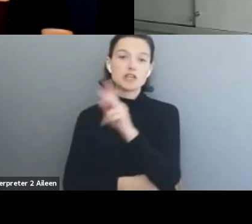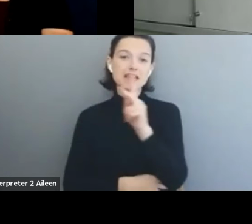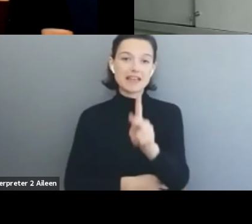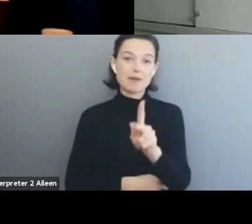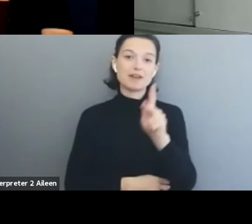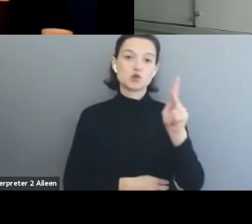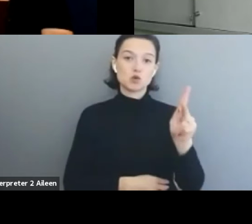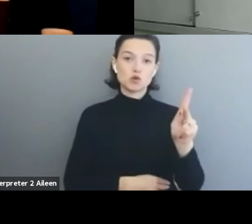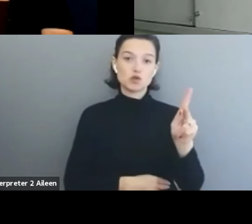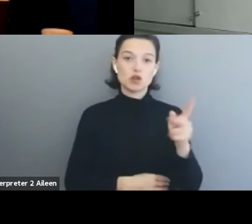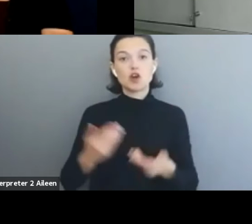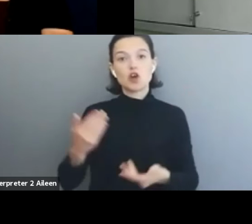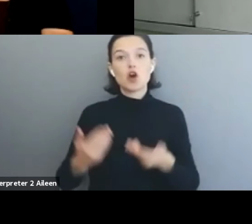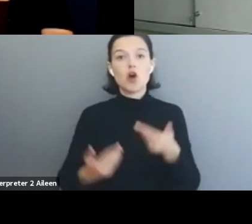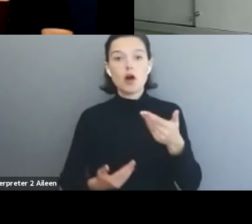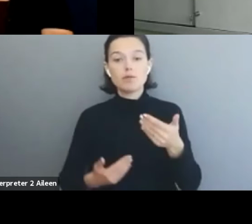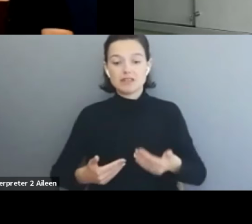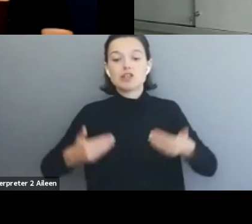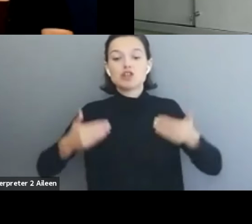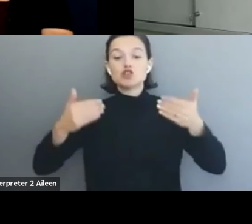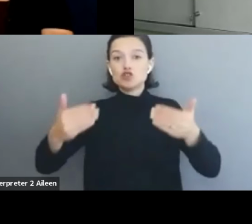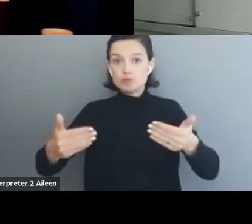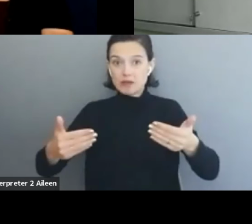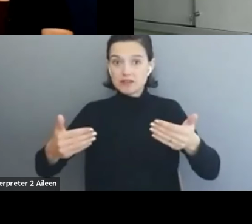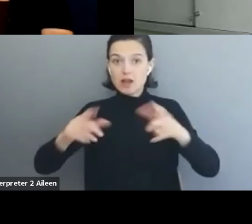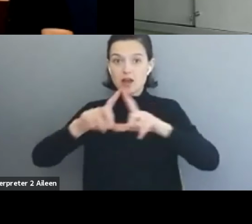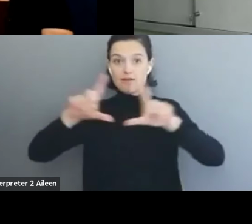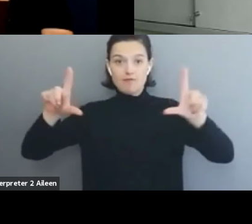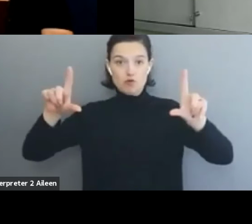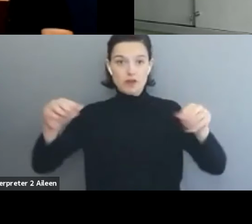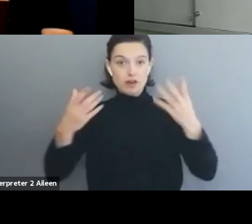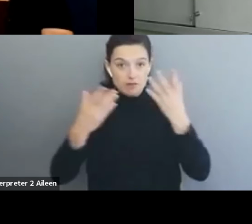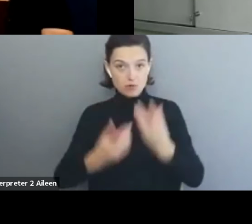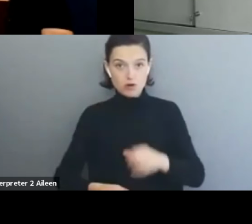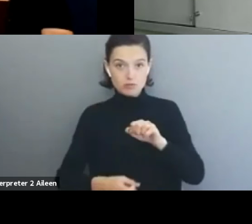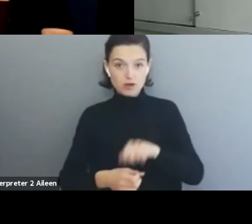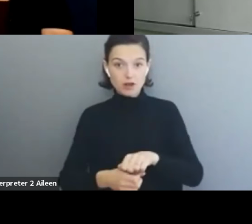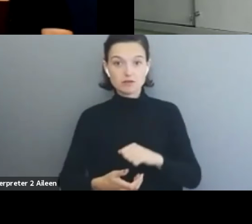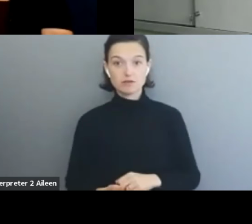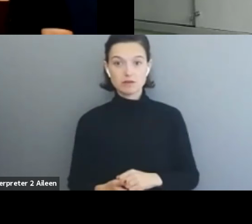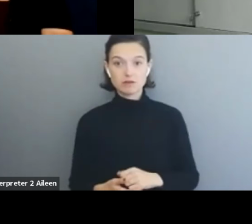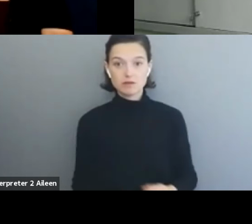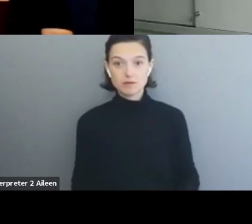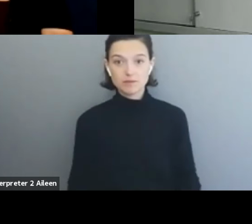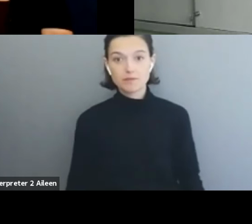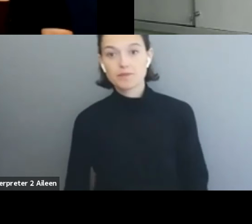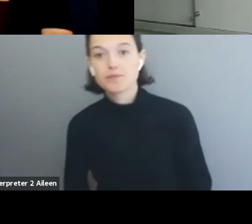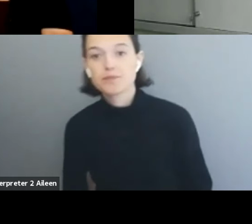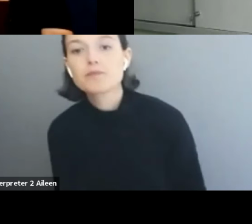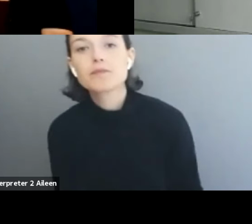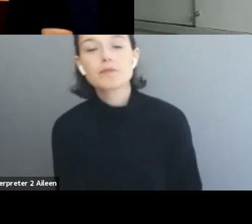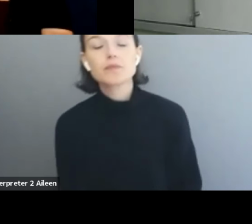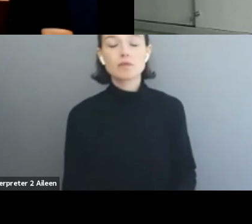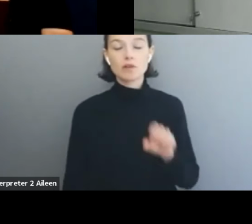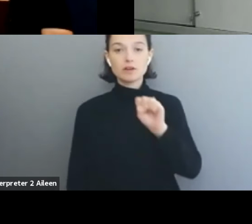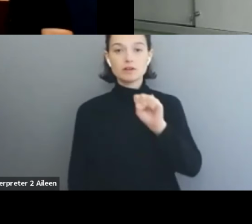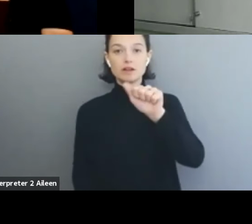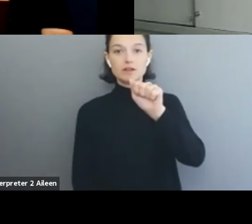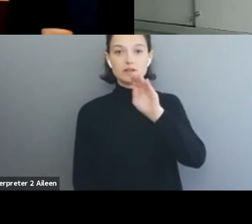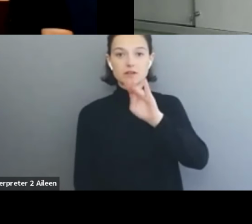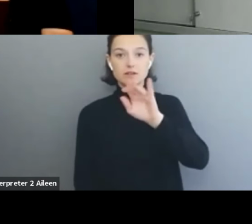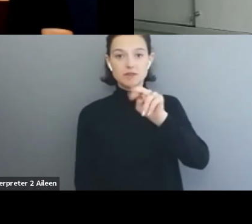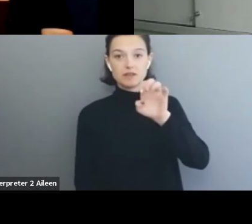Nachgang zur Verfügung stellen, das würden wir dann im Nachgang. Regina, hast du auch im